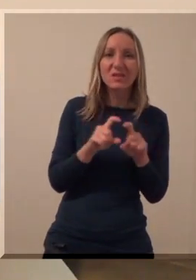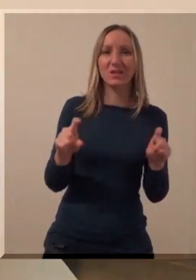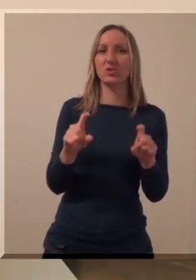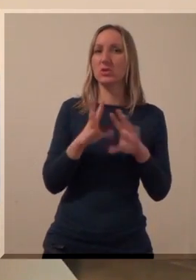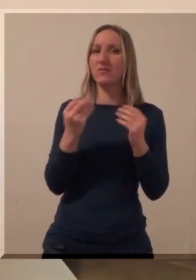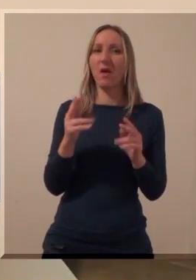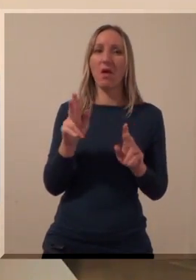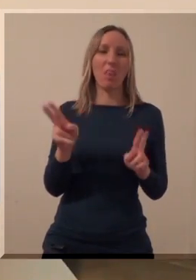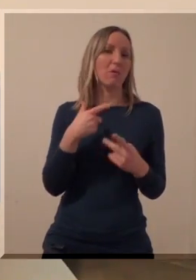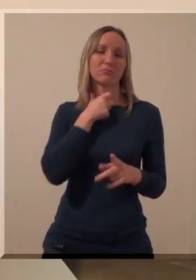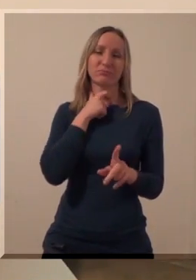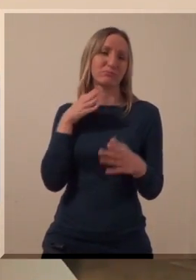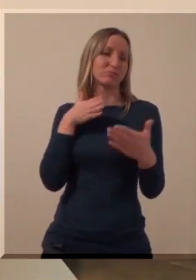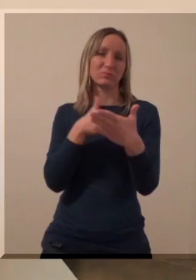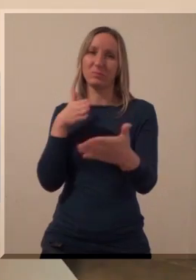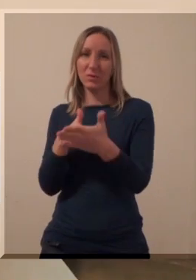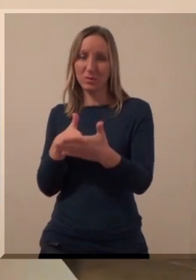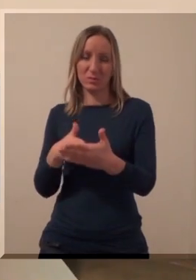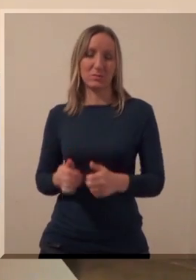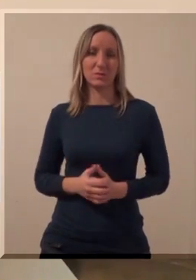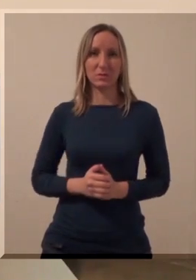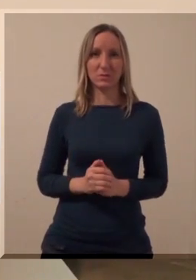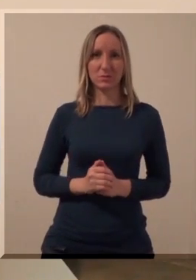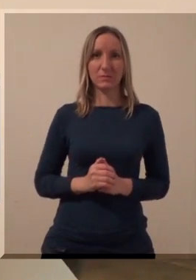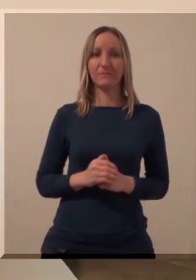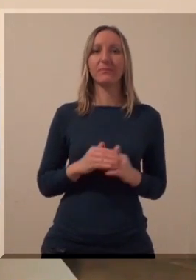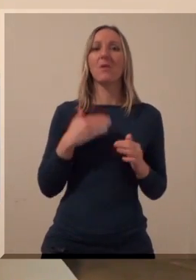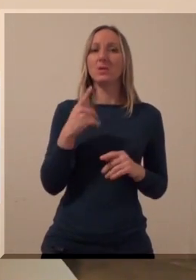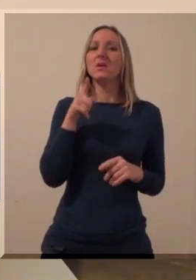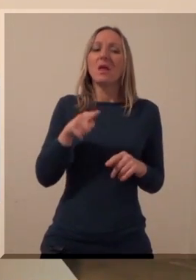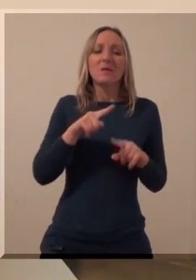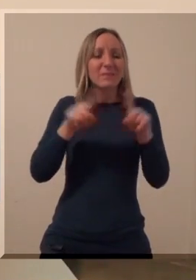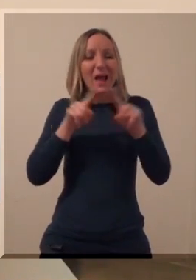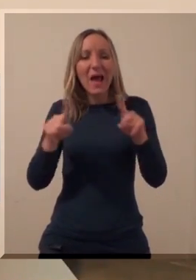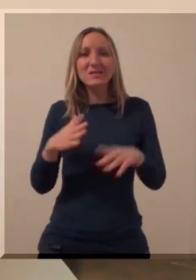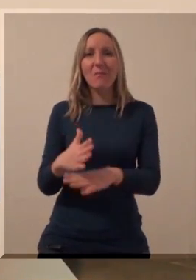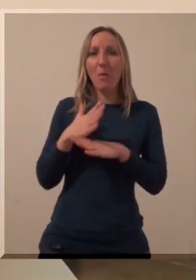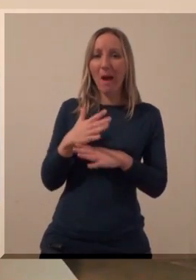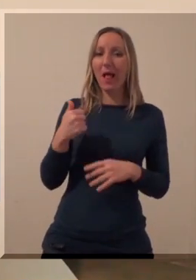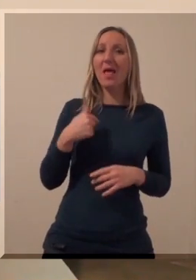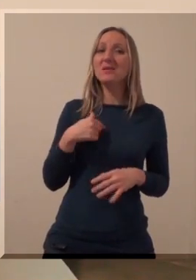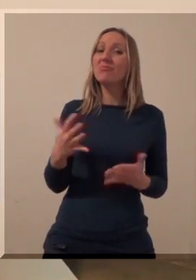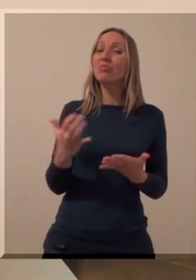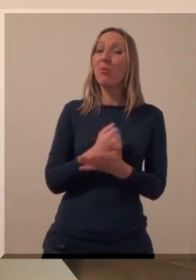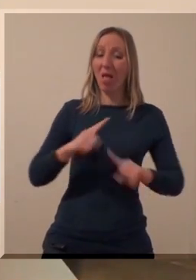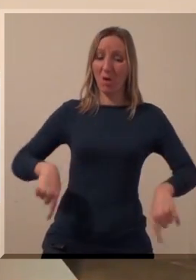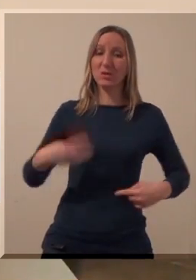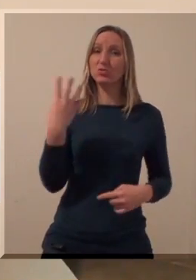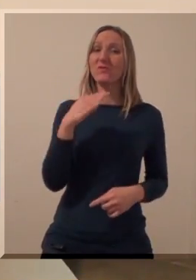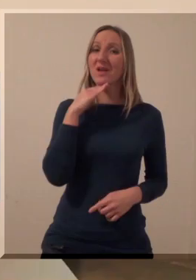sve drugo je bilo potpuno nedostupno. A onda su tu i nedostaci pomagala. Ja sam svoja prva kolica dobila